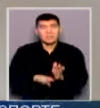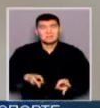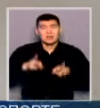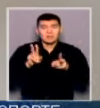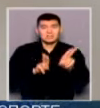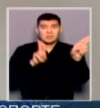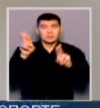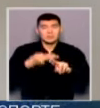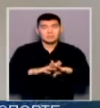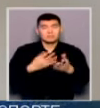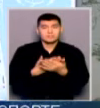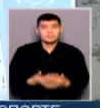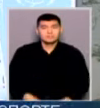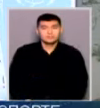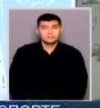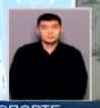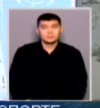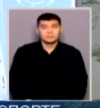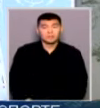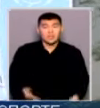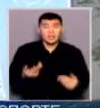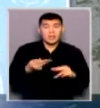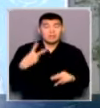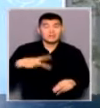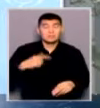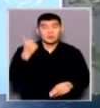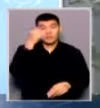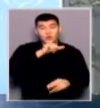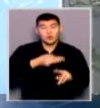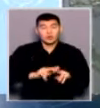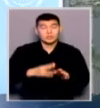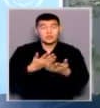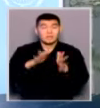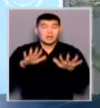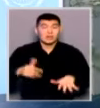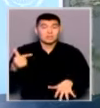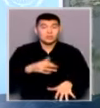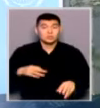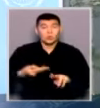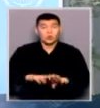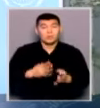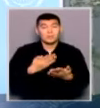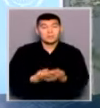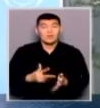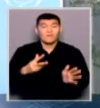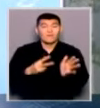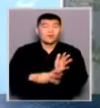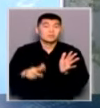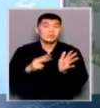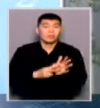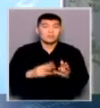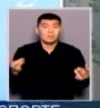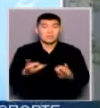А какова статистика? За истекший период 2021 года на территории Атрауской области зарегистрировано 88